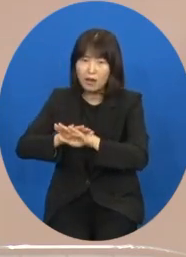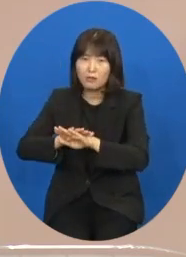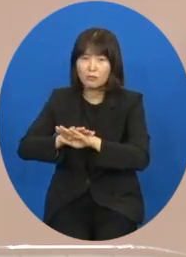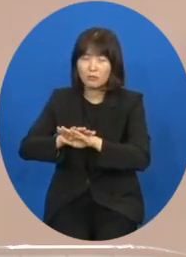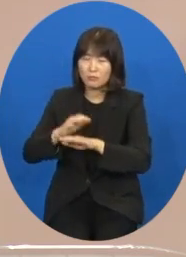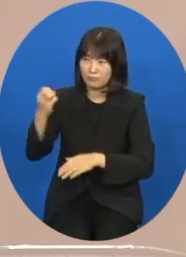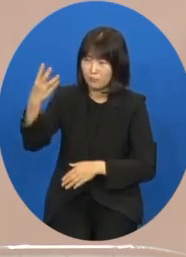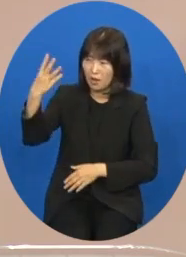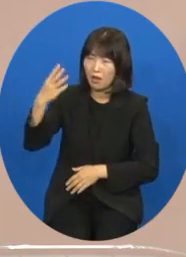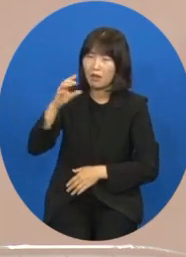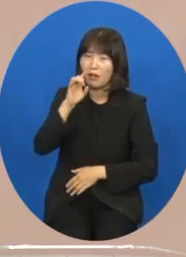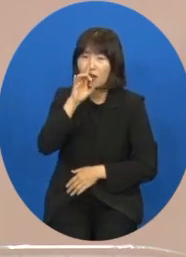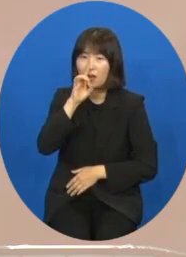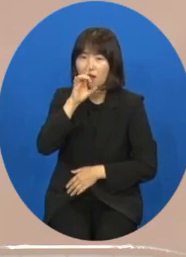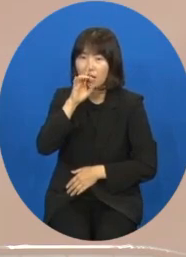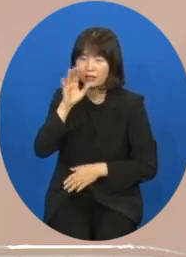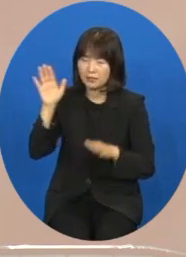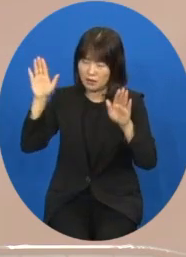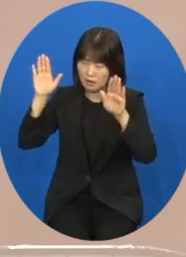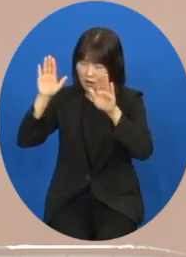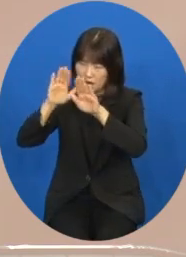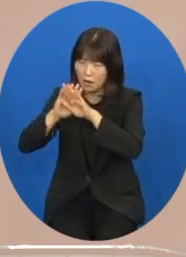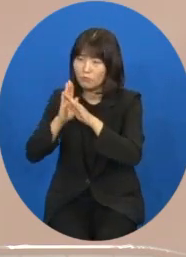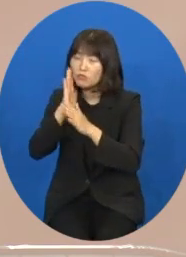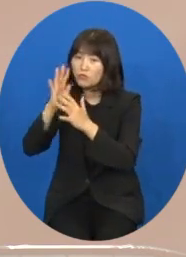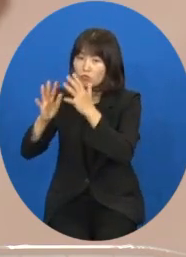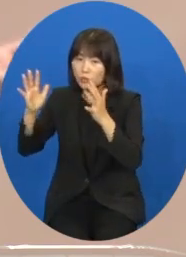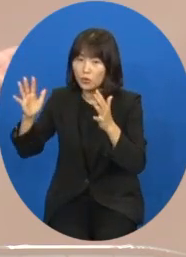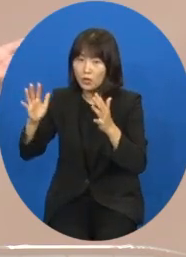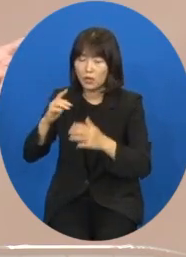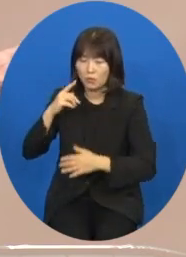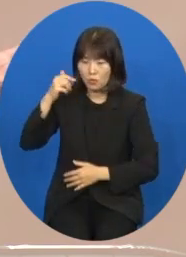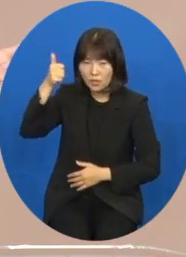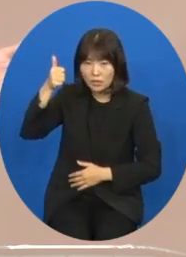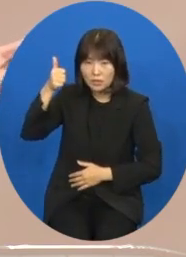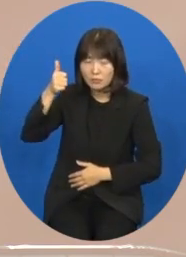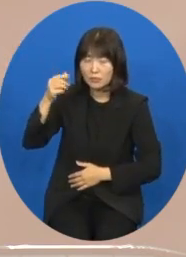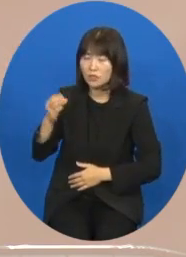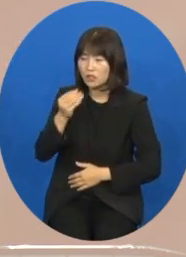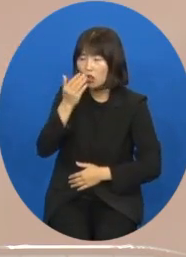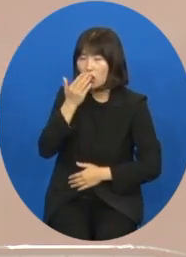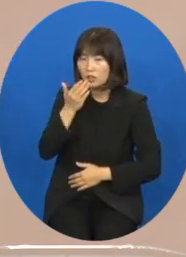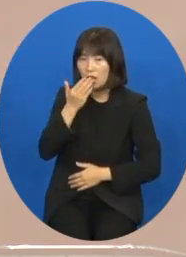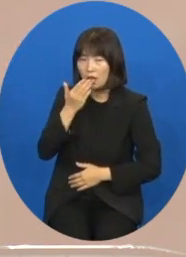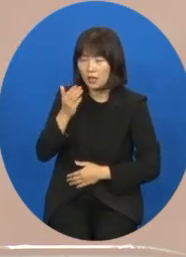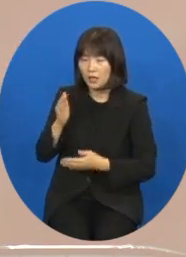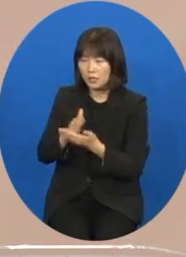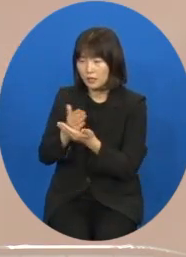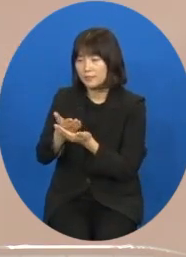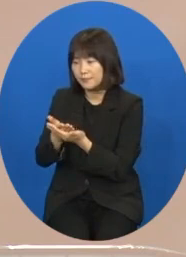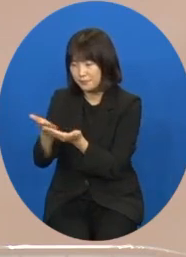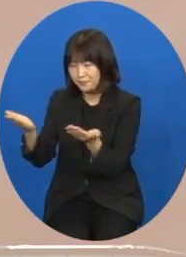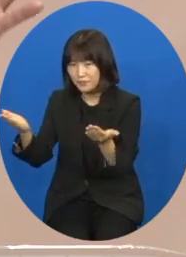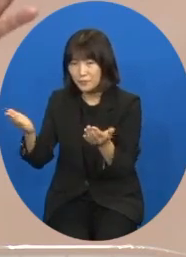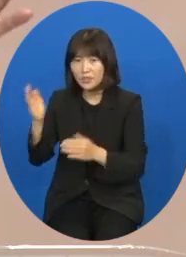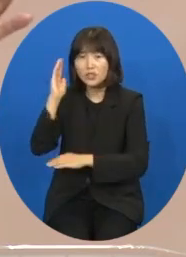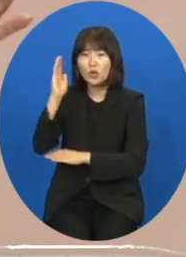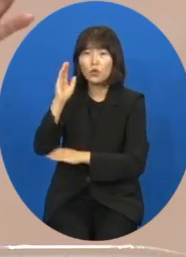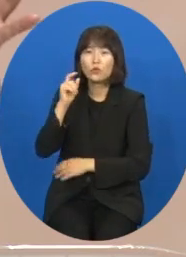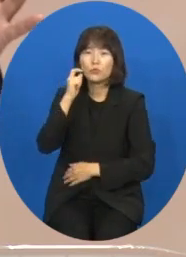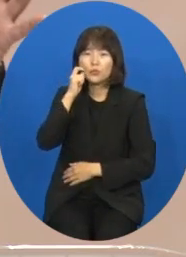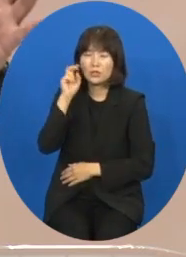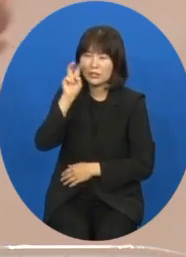없어요. 거기에 목사님이 성찬을 하세요. 설교도 못해요. 찬송도 못